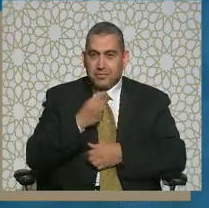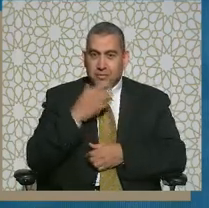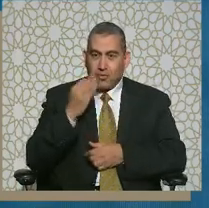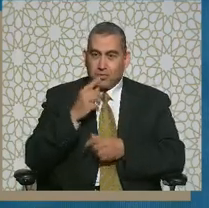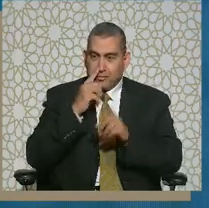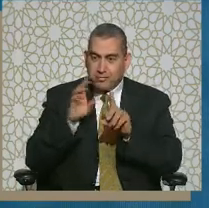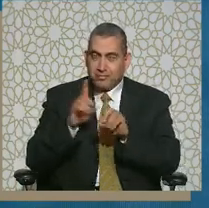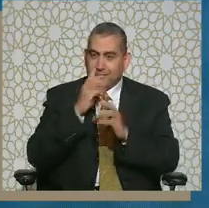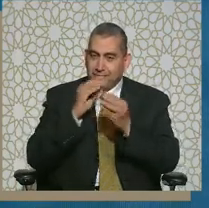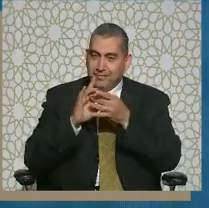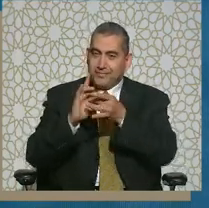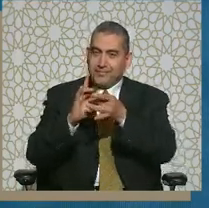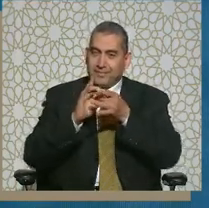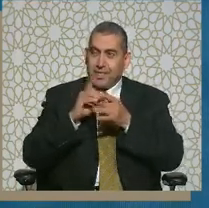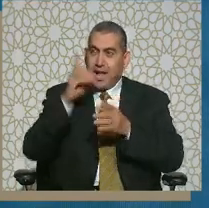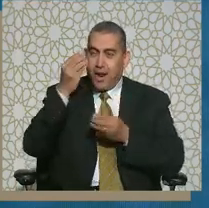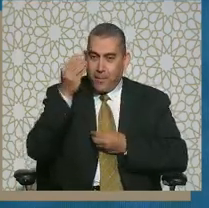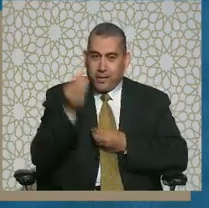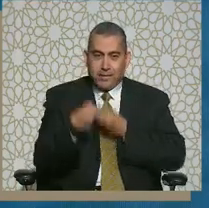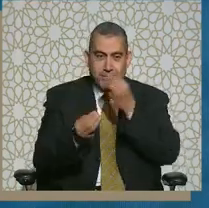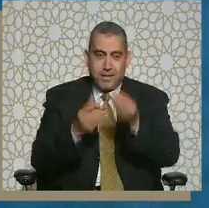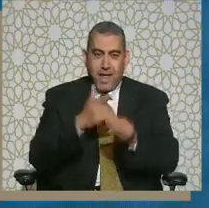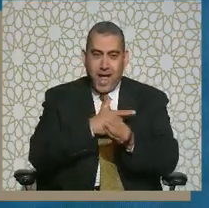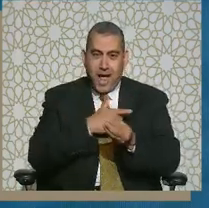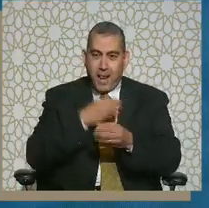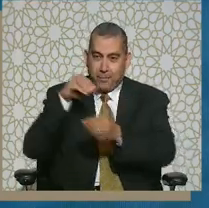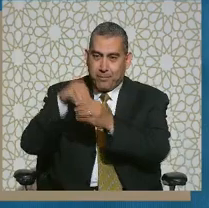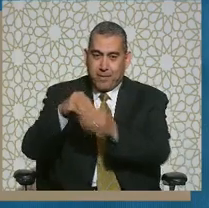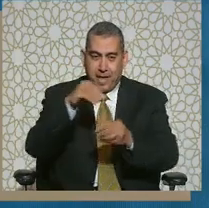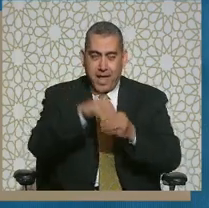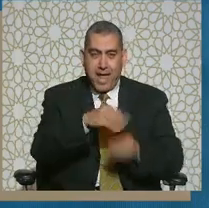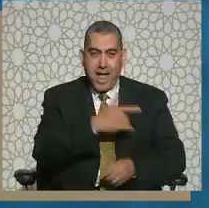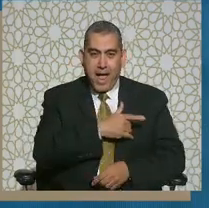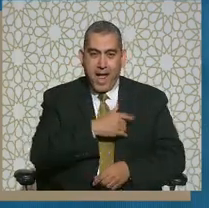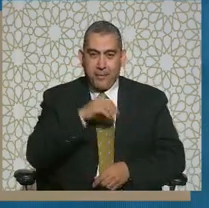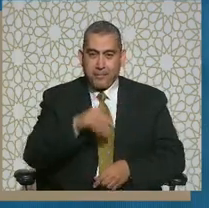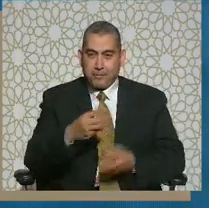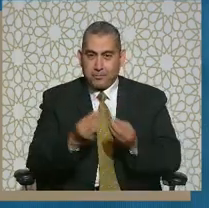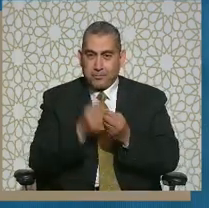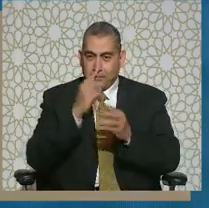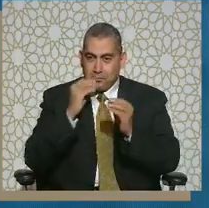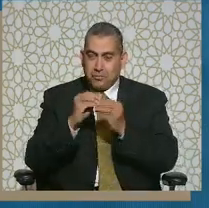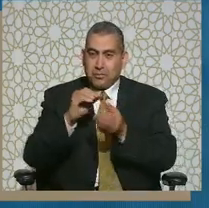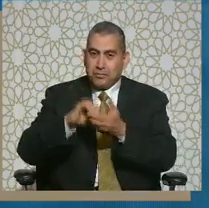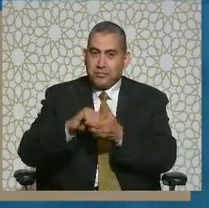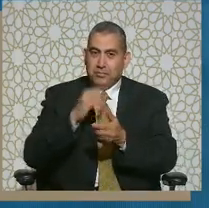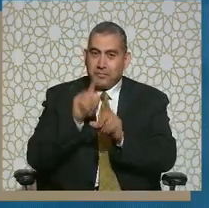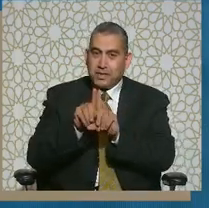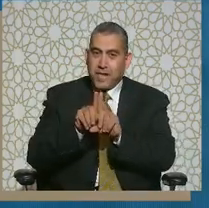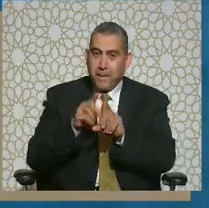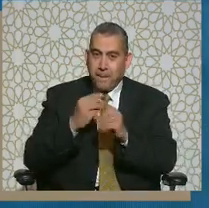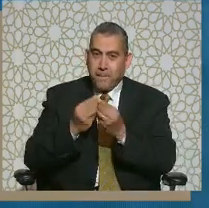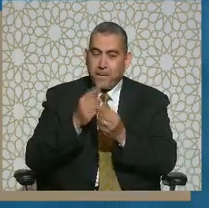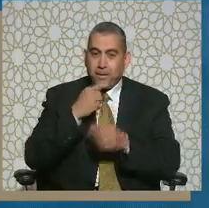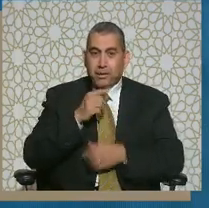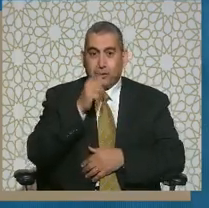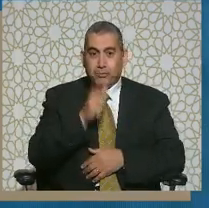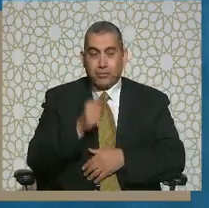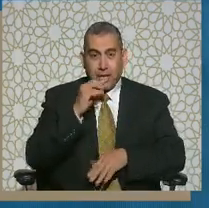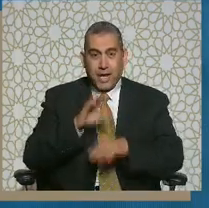ببعض اللي ربنا وضعه في قلوبهم ما بينهم وبين بعض في ناس واحنا بنتكلم